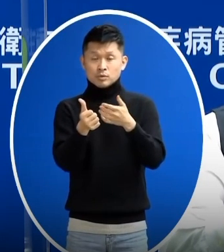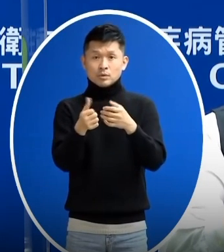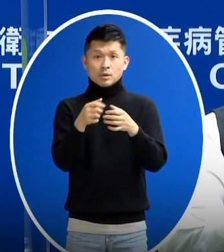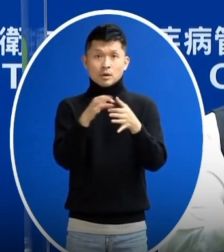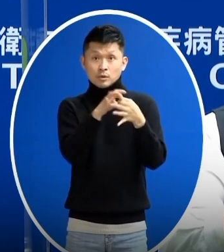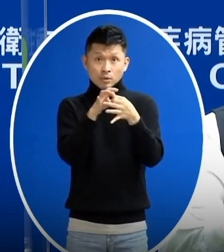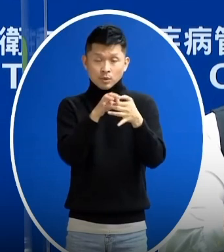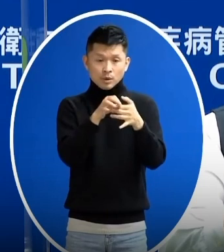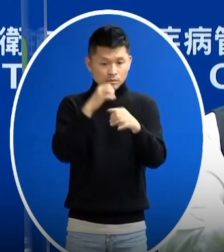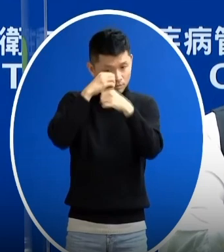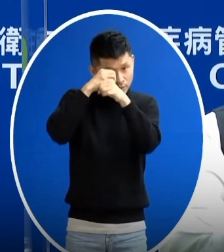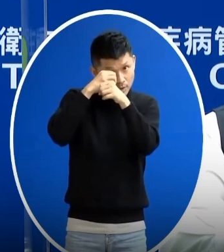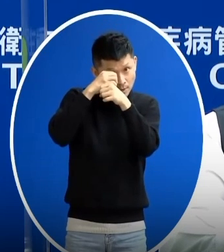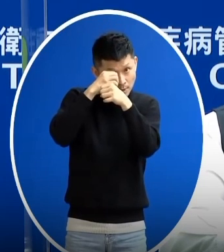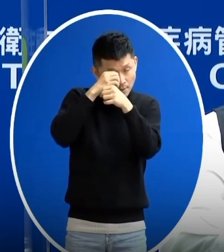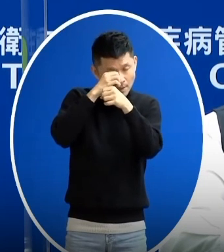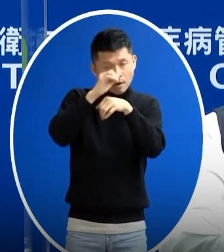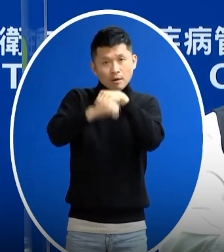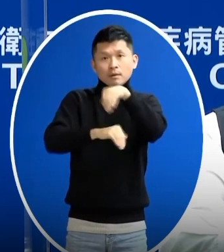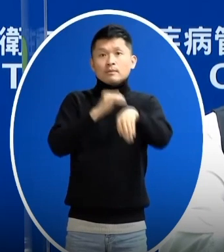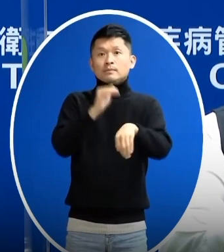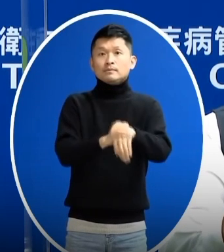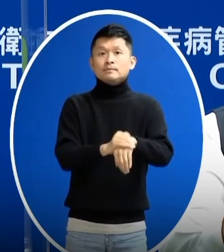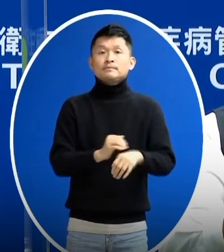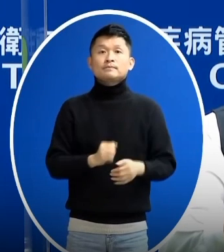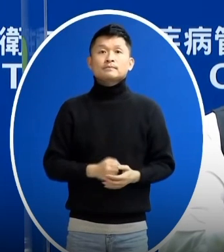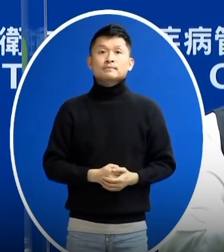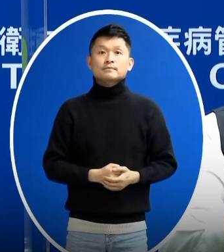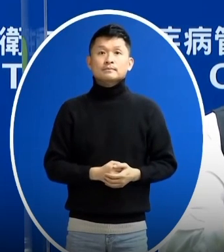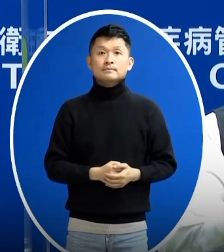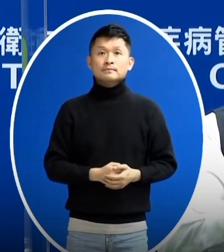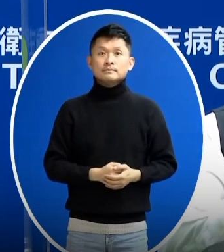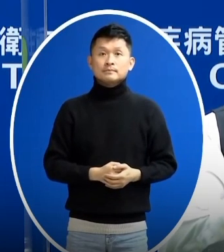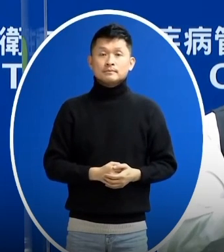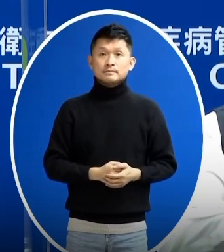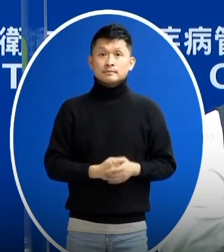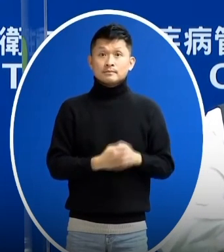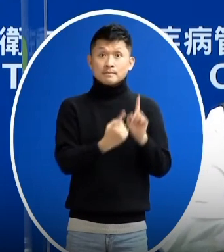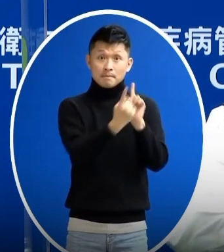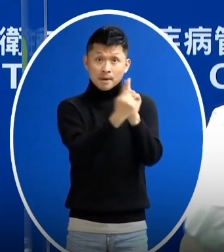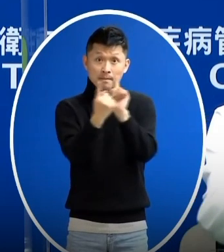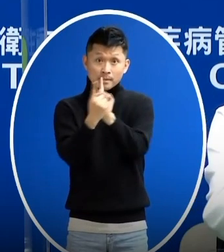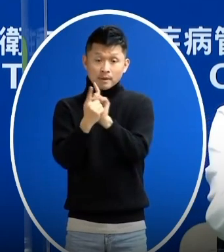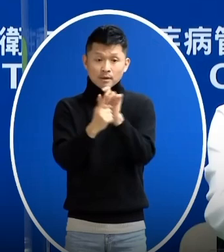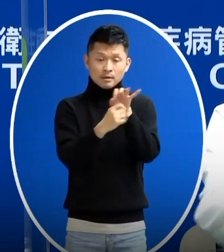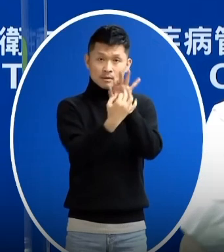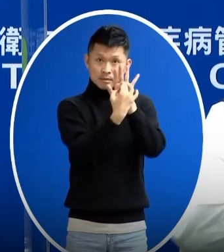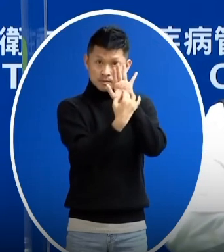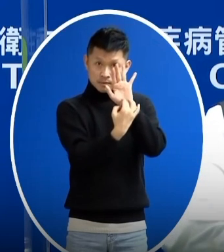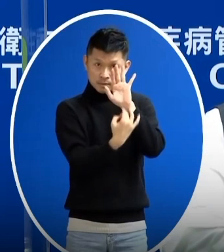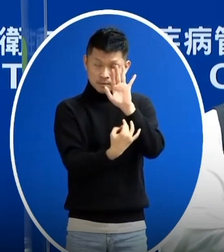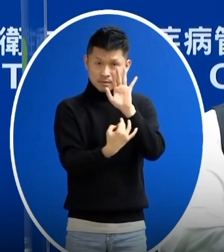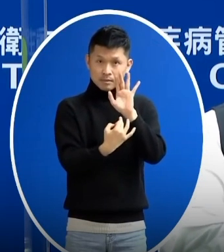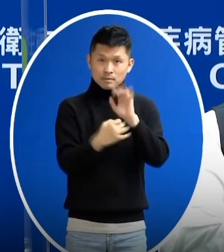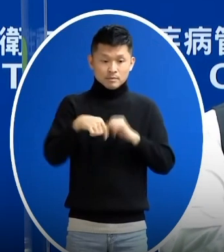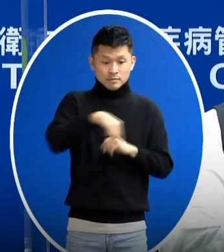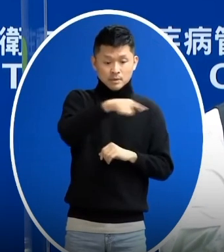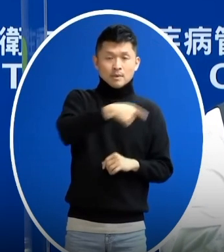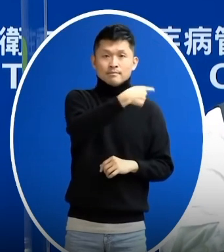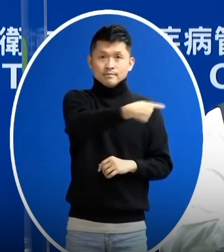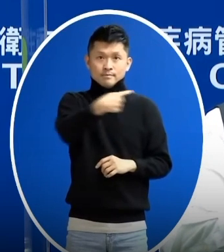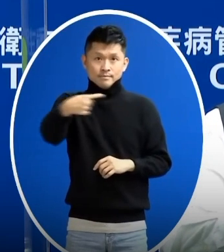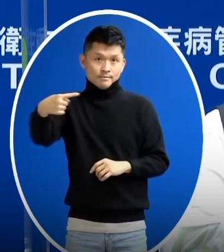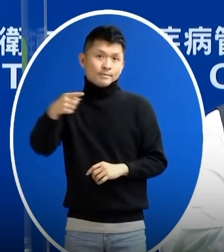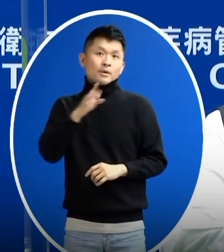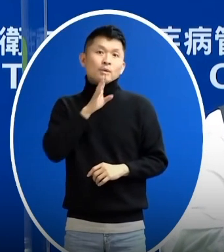验，好，那都已经完成哈。那目前被。好，所以框列裁剪的哈，也全部是